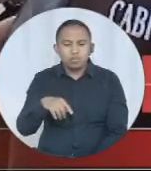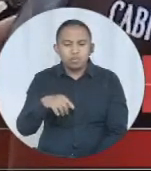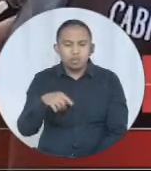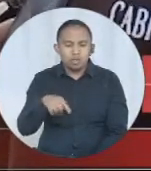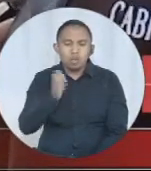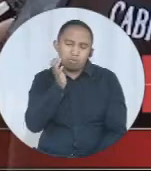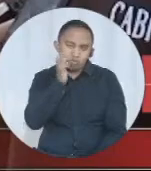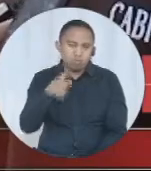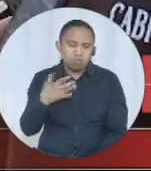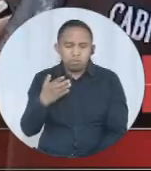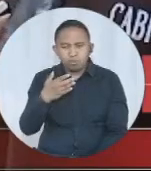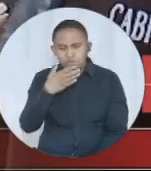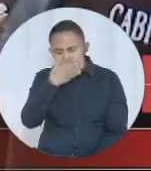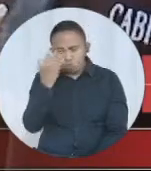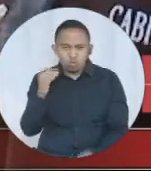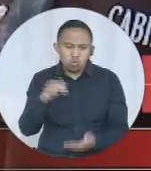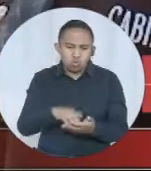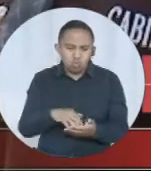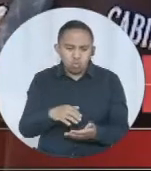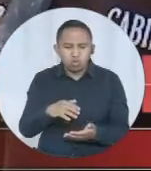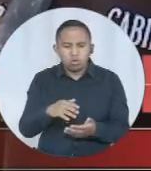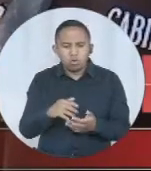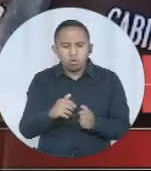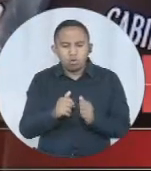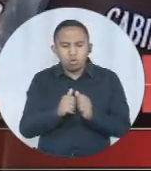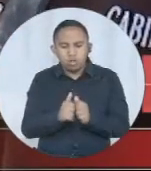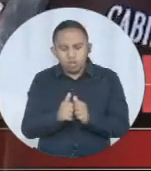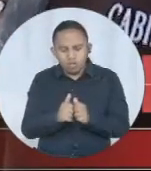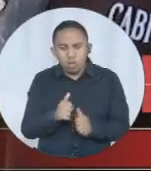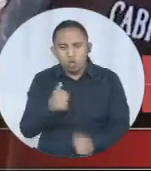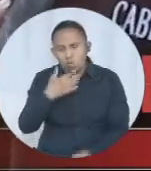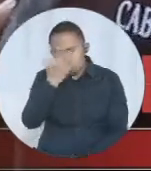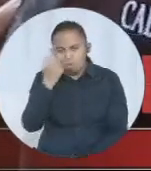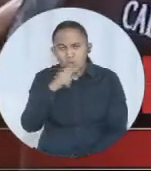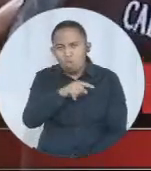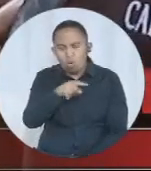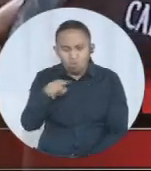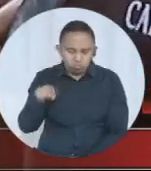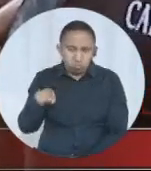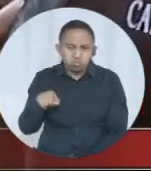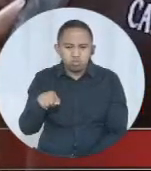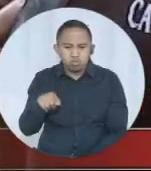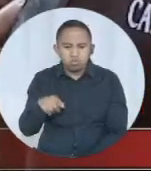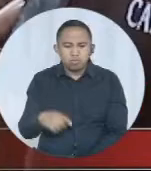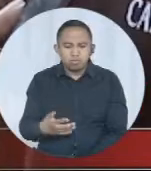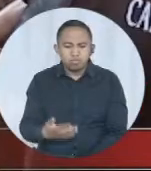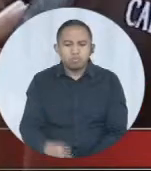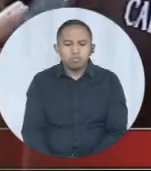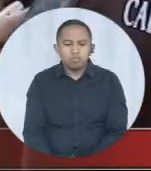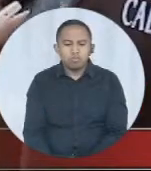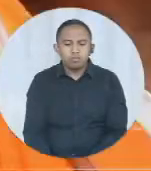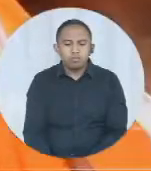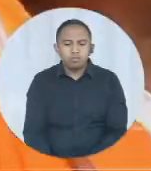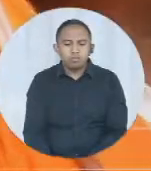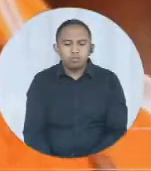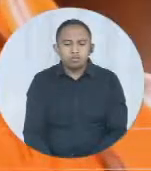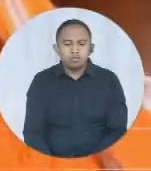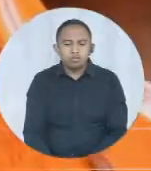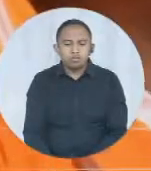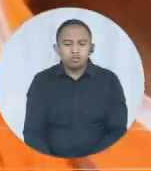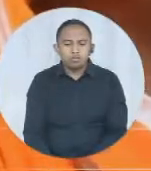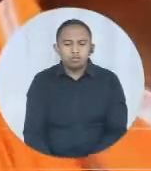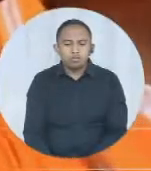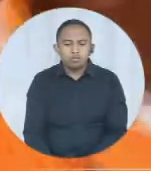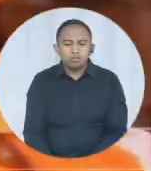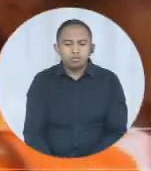Matotrazaka androany miaraka amin'ny fanomezan-drindrina rehetra izay tonga teo androany a, ho porofo